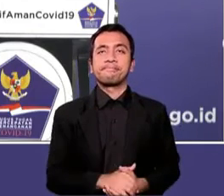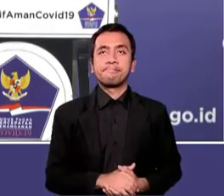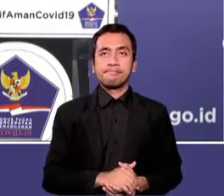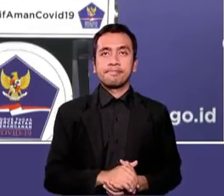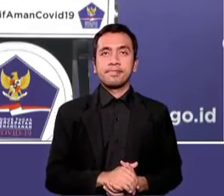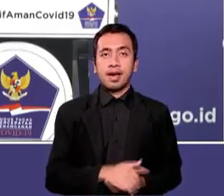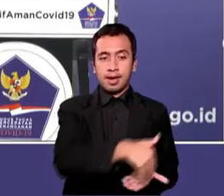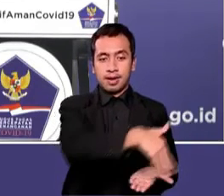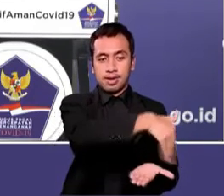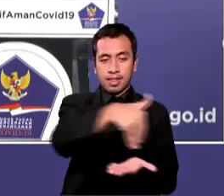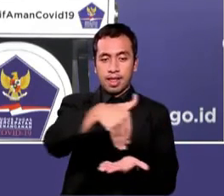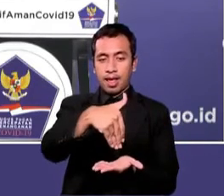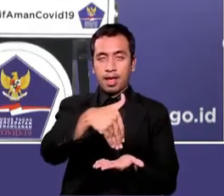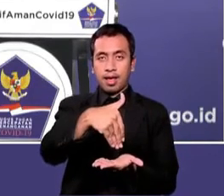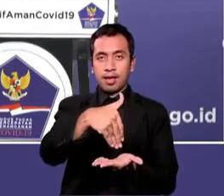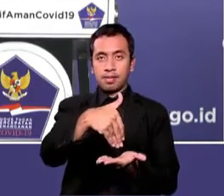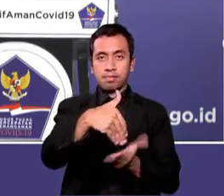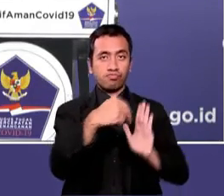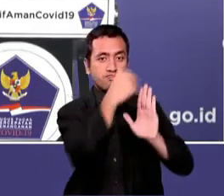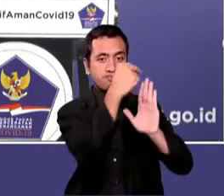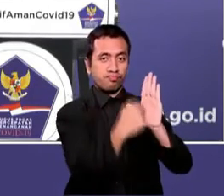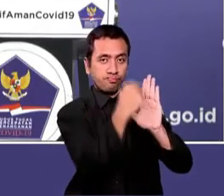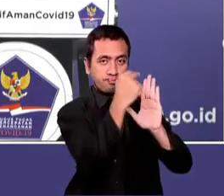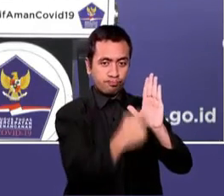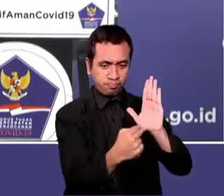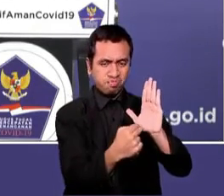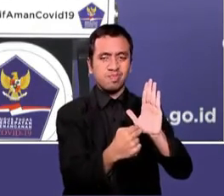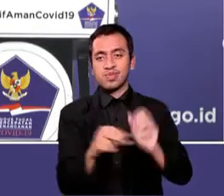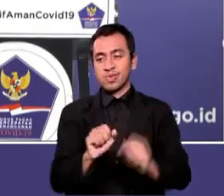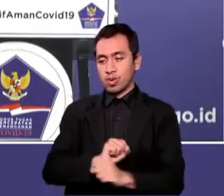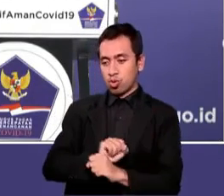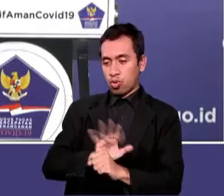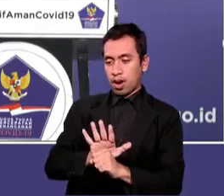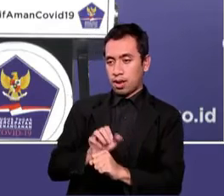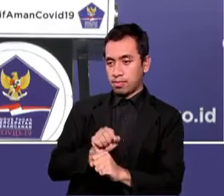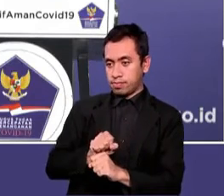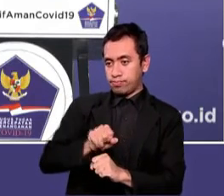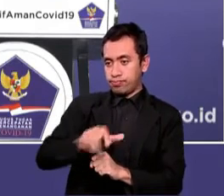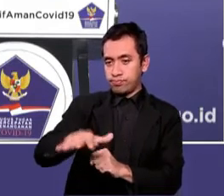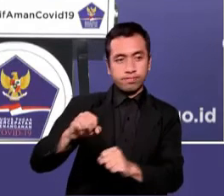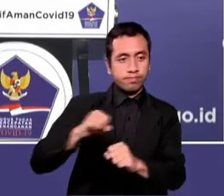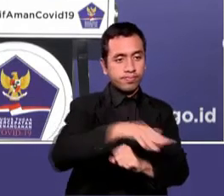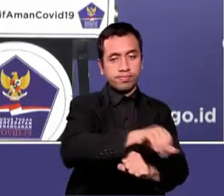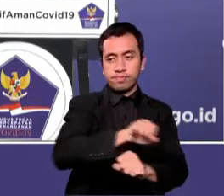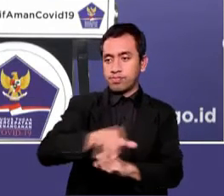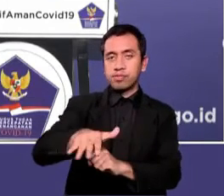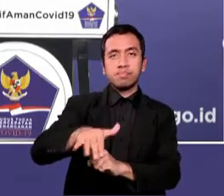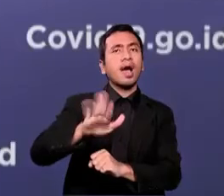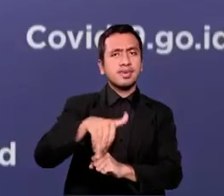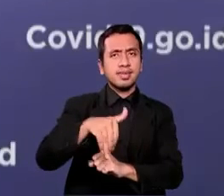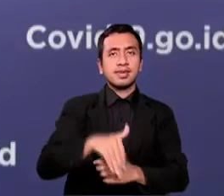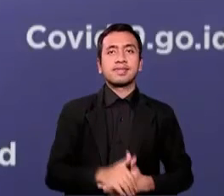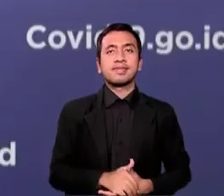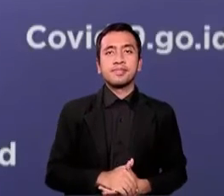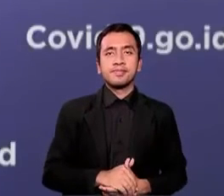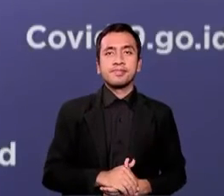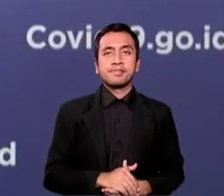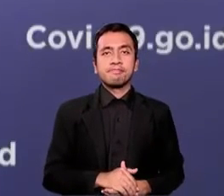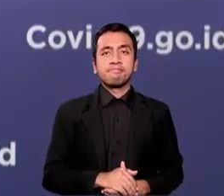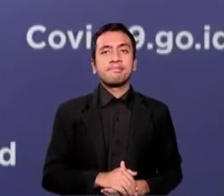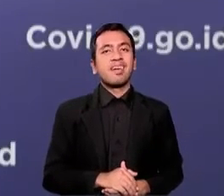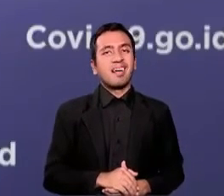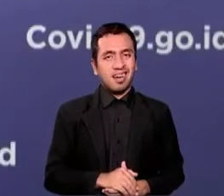data hari ini adalah bahwa proses penularan masih saja terjadi artinya masih ada